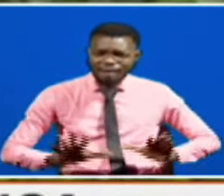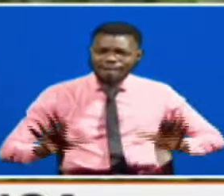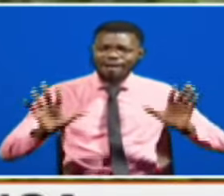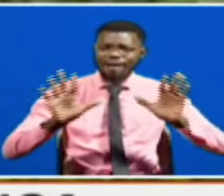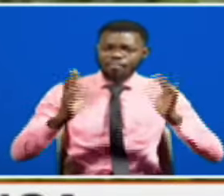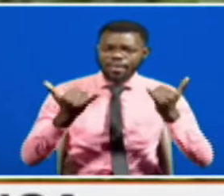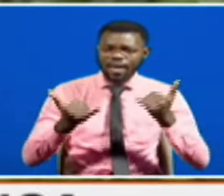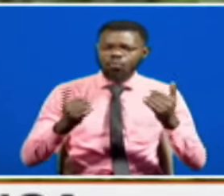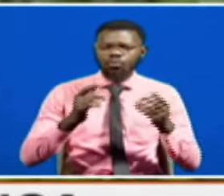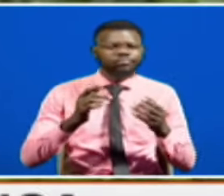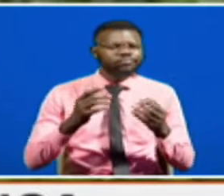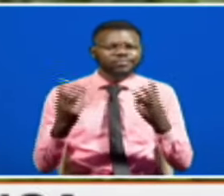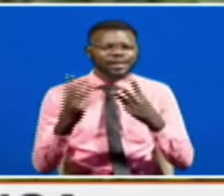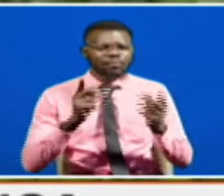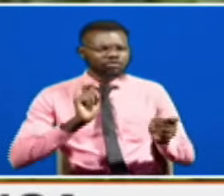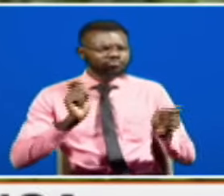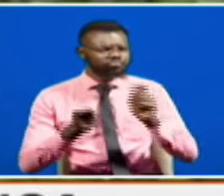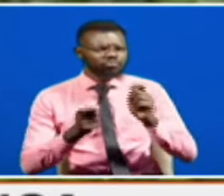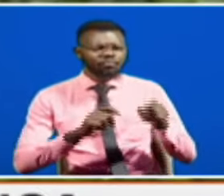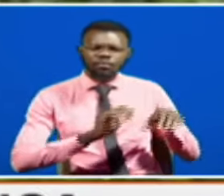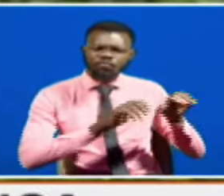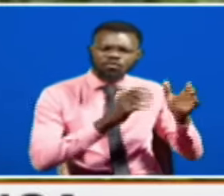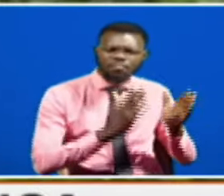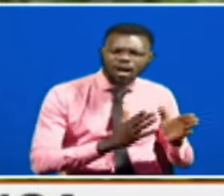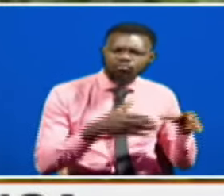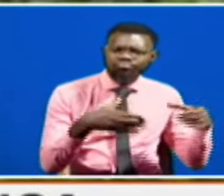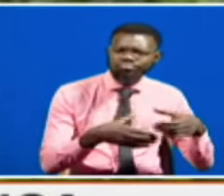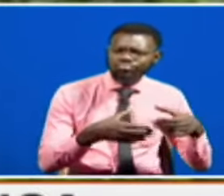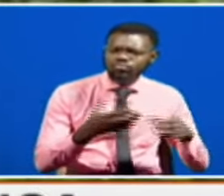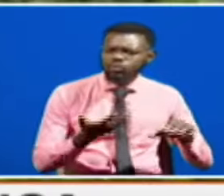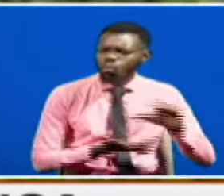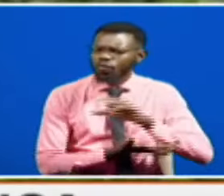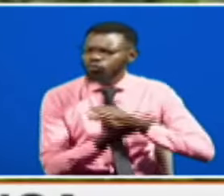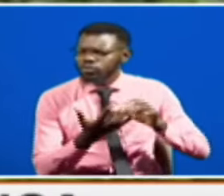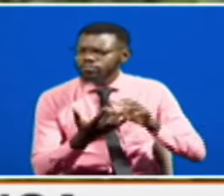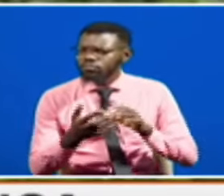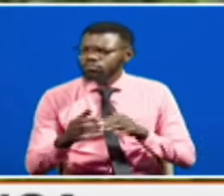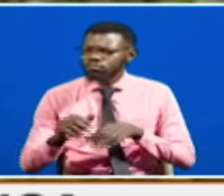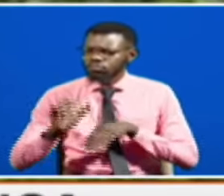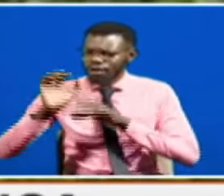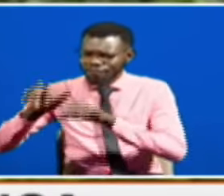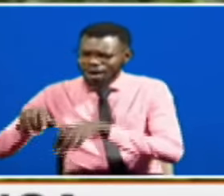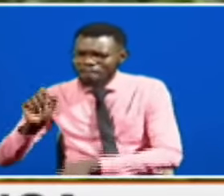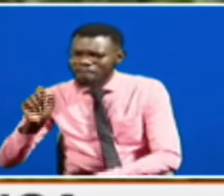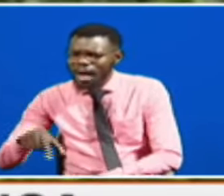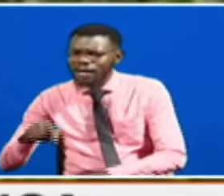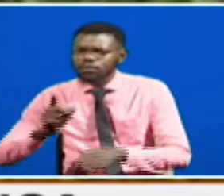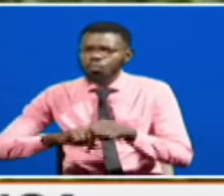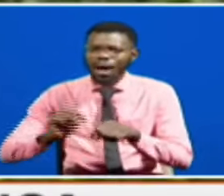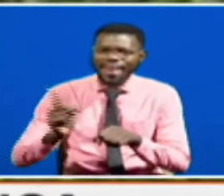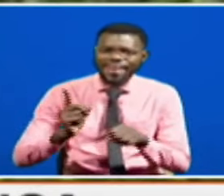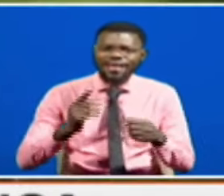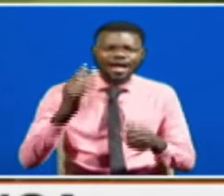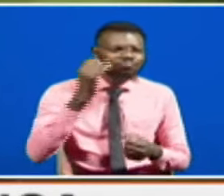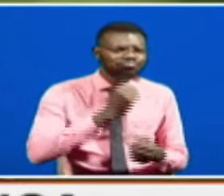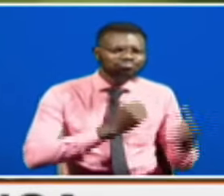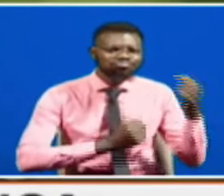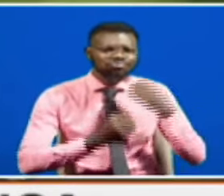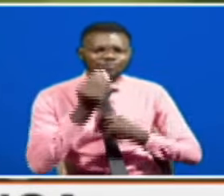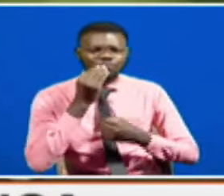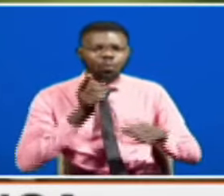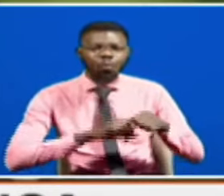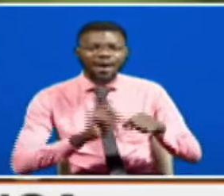a confusion in terms of when should people plant and when therefore should they harvest.